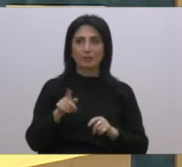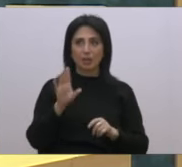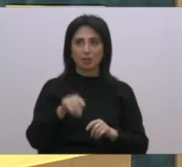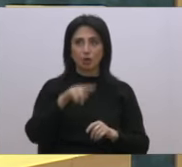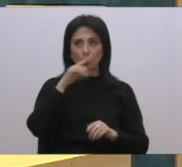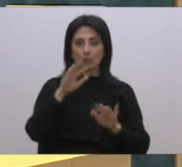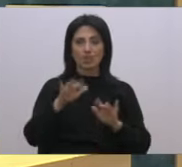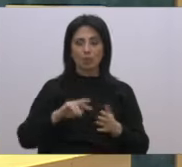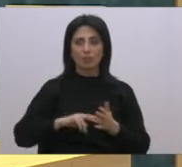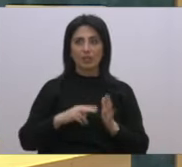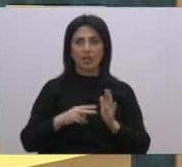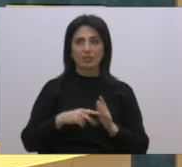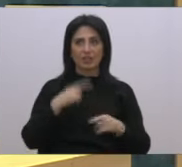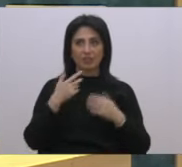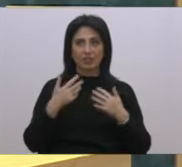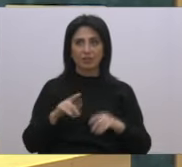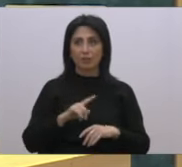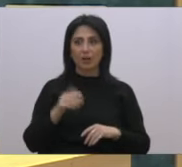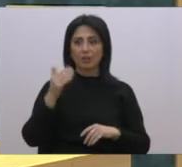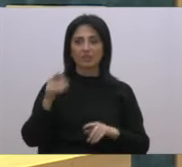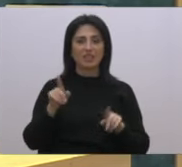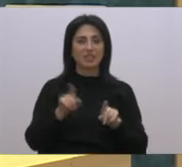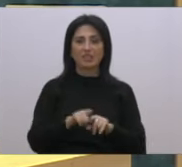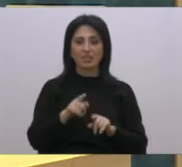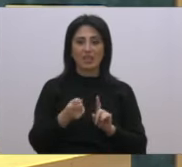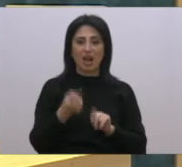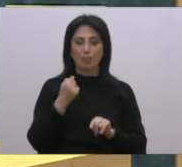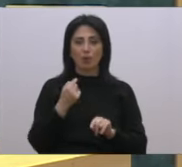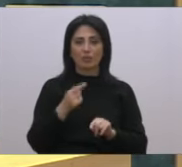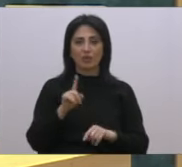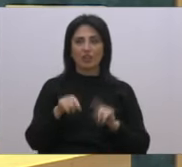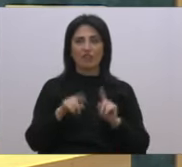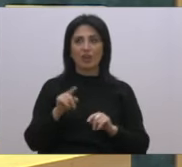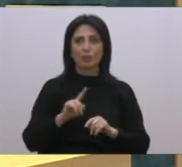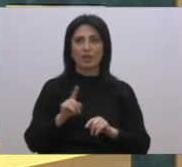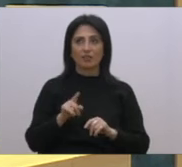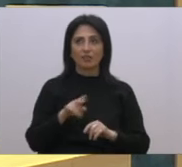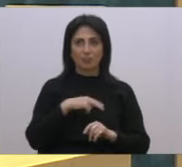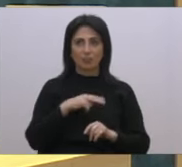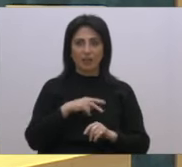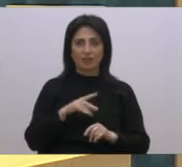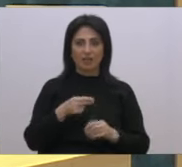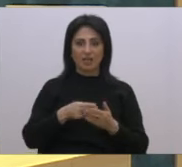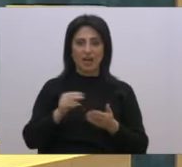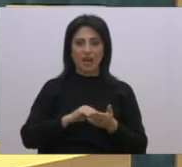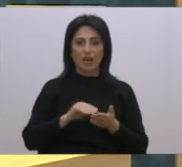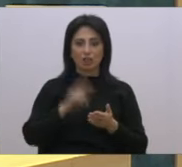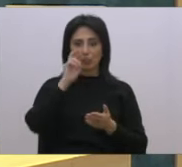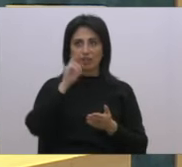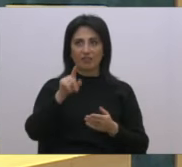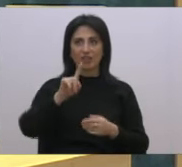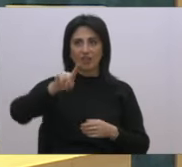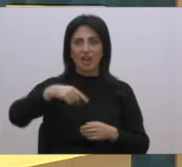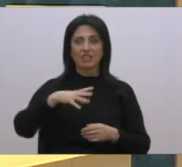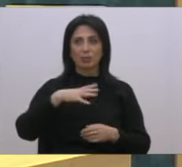რუსეთის ჰიბრიდულ ტაქტიკაზე ისაუბრა, მაგრამ თქვენ ისიც კი ამოიღეთ ვალდებულებიდან, რაც პარლამენტის რეზოლუციით მთავრობას ჰქონდა